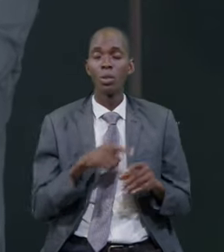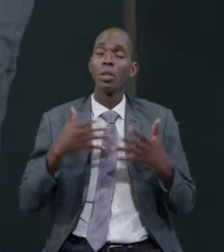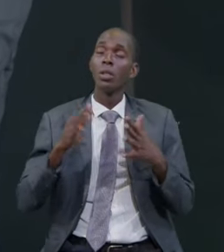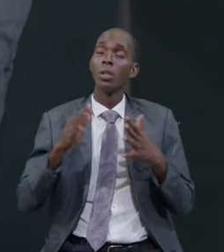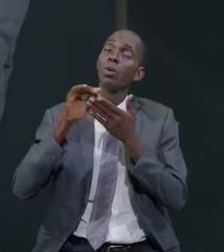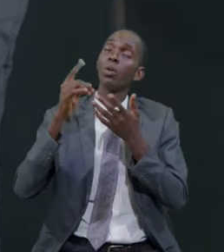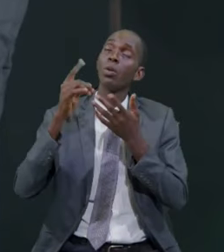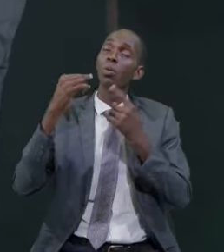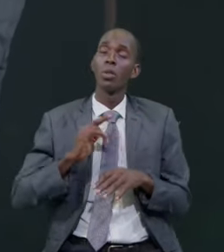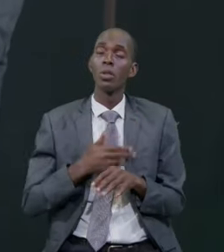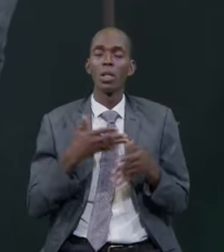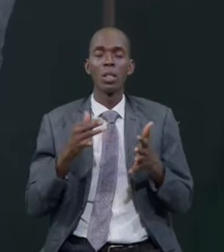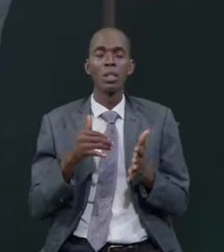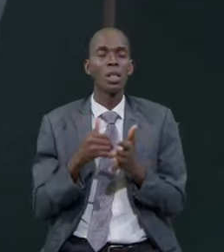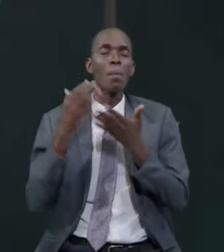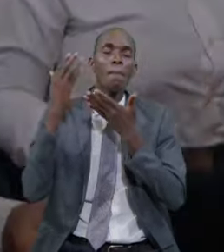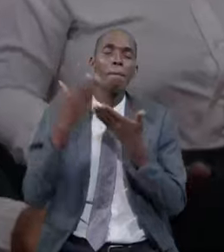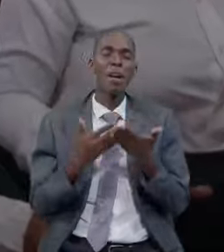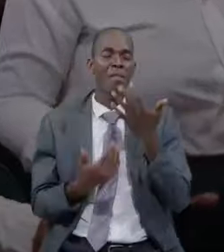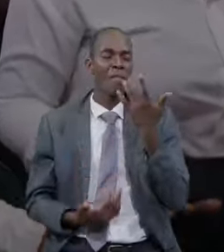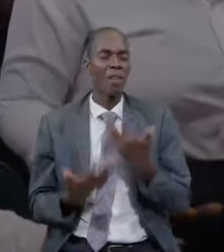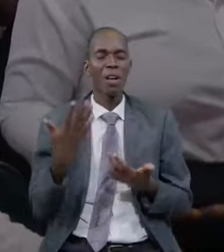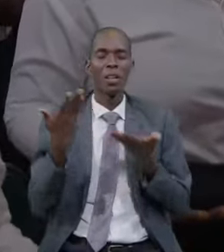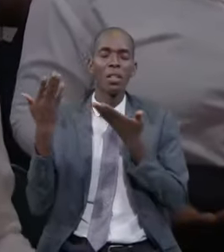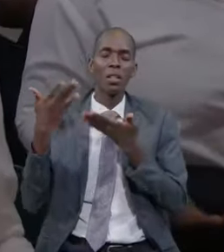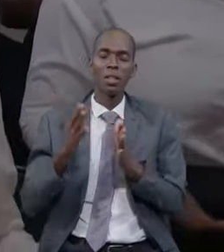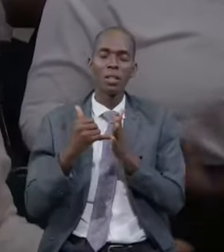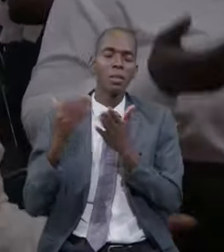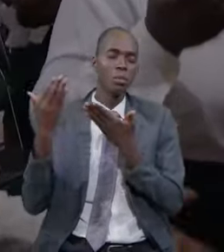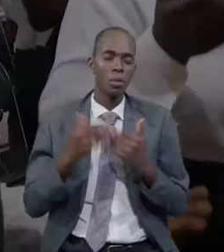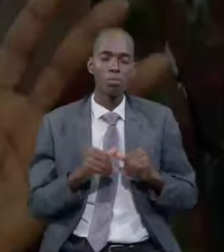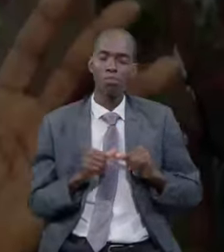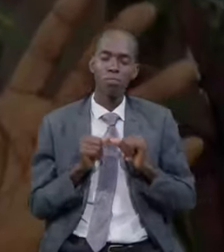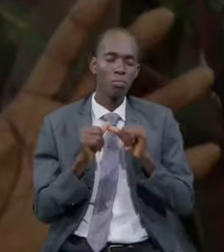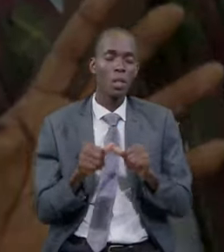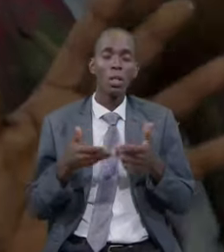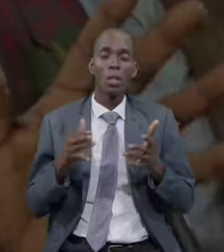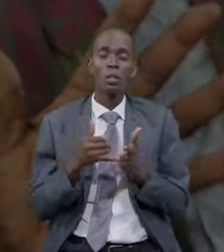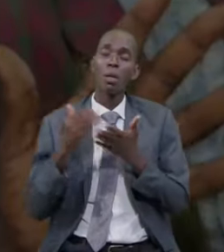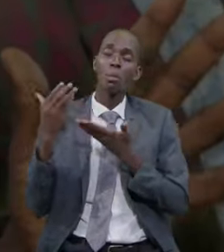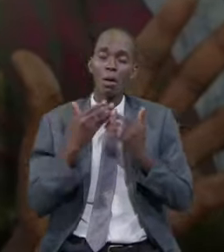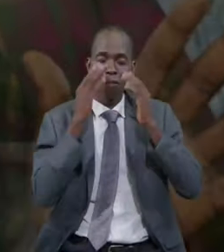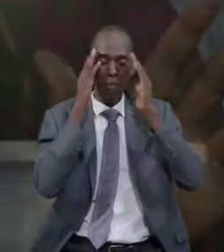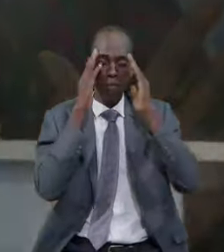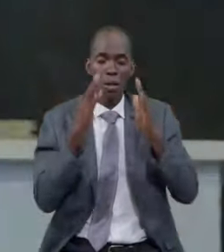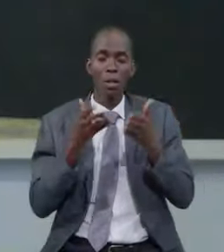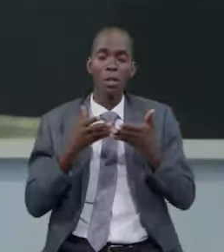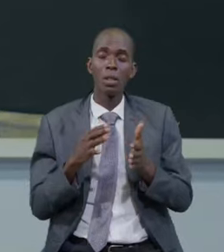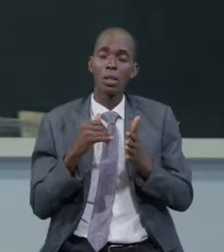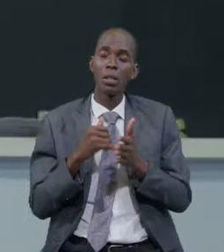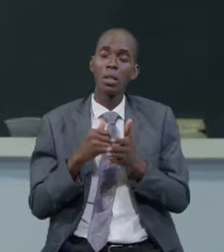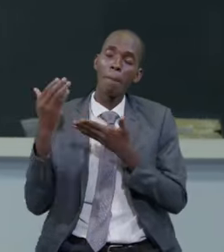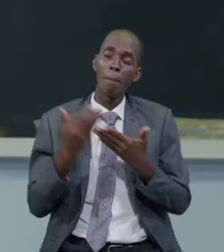manteau apporte le feu, apporte la ferveur, que ce manteau apporte la concentration, que ce manteau apporte